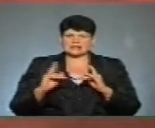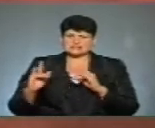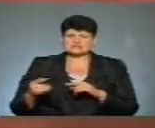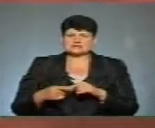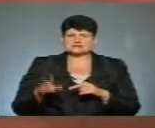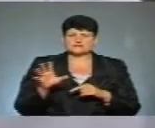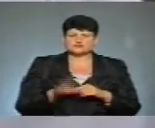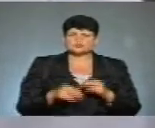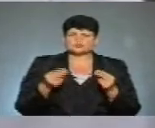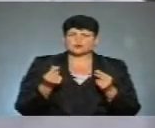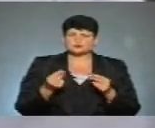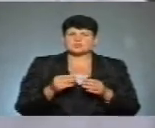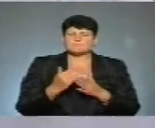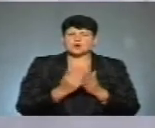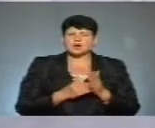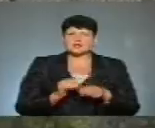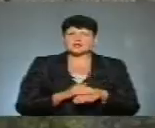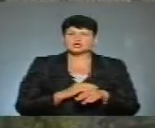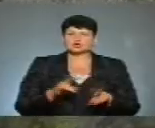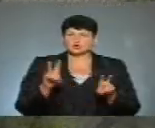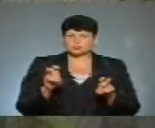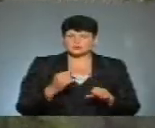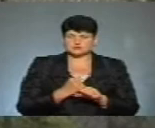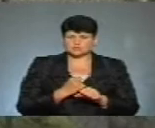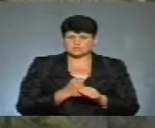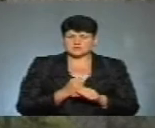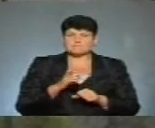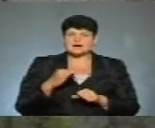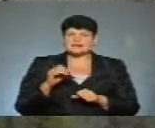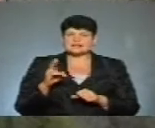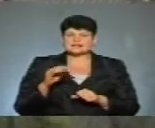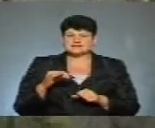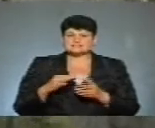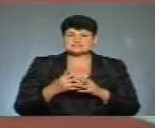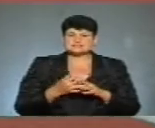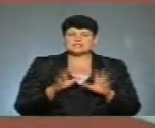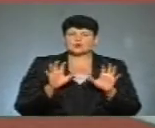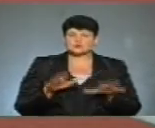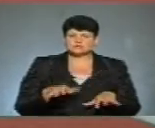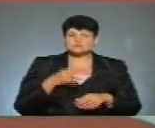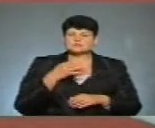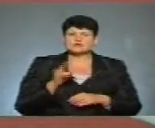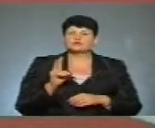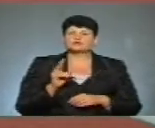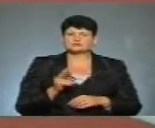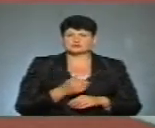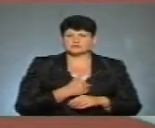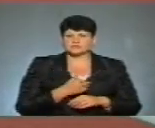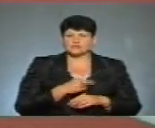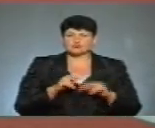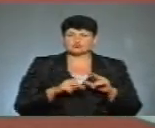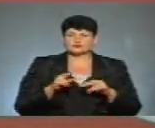було за кошт програми «Добре» зроблено. Байковецький сільський голова Анатолій Кулик розповів, хто ініціював